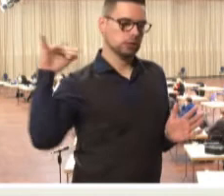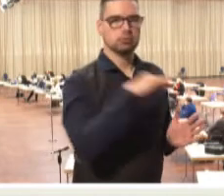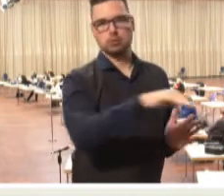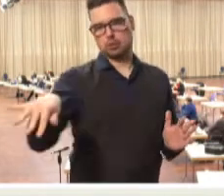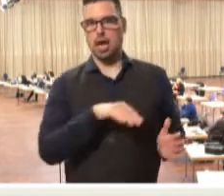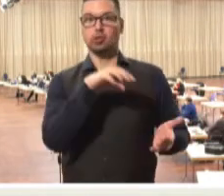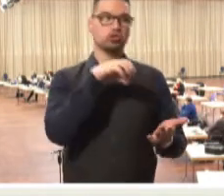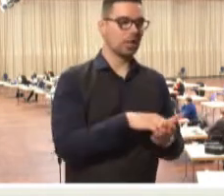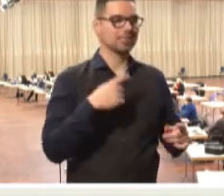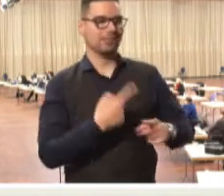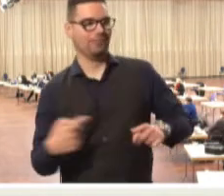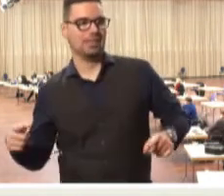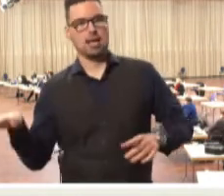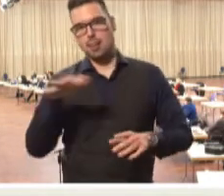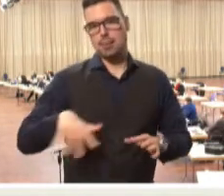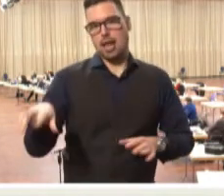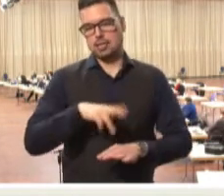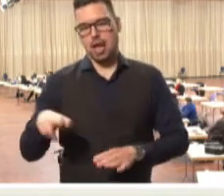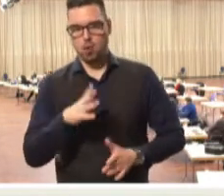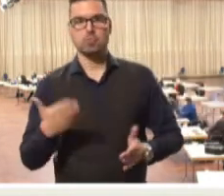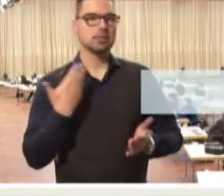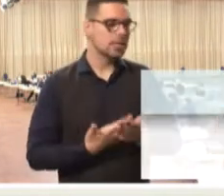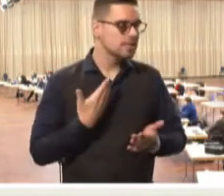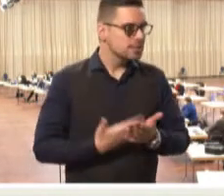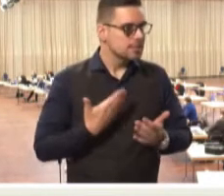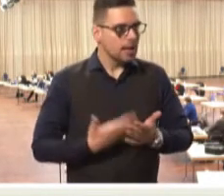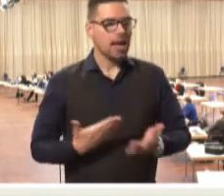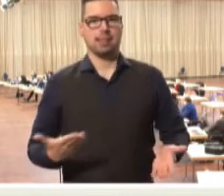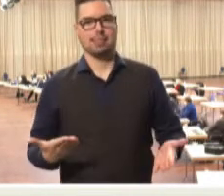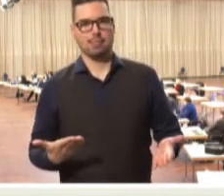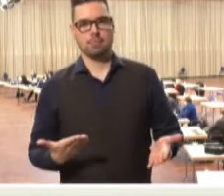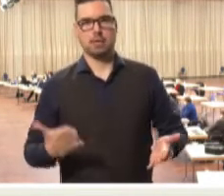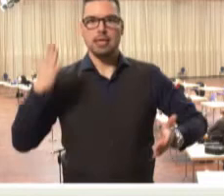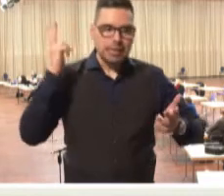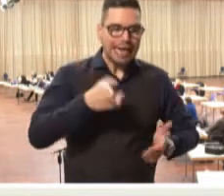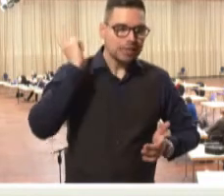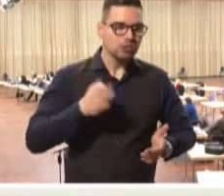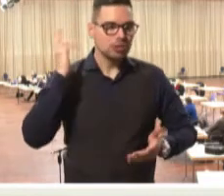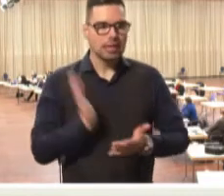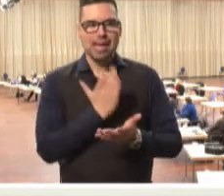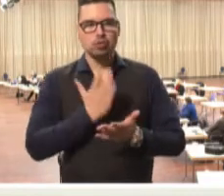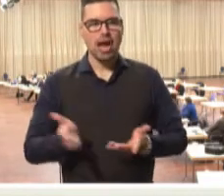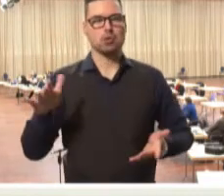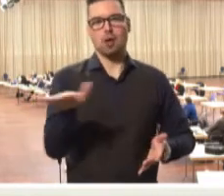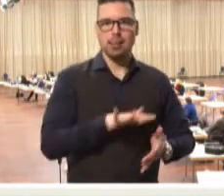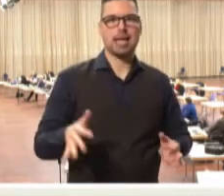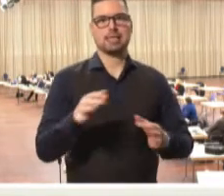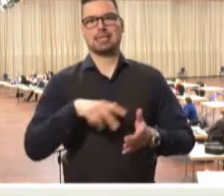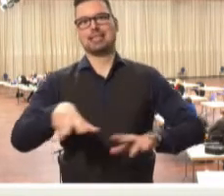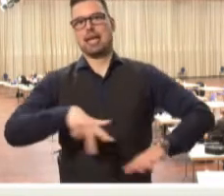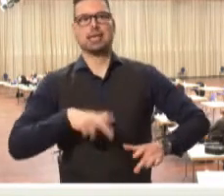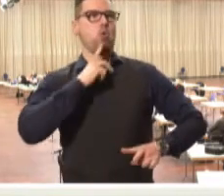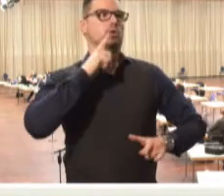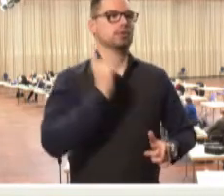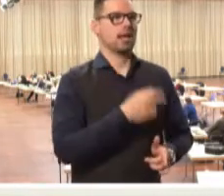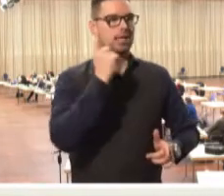Städte genauso wie der ländliche Raum. Und deswegen war das auch eine richtige Entscheidung dieser Landesregierung über Jahre hinweg zu